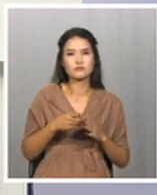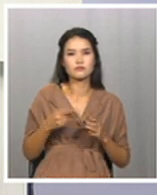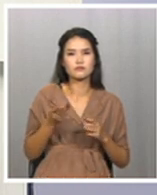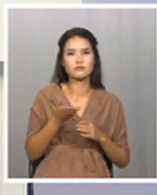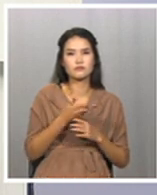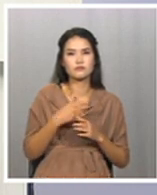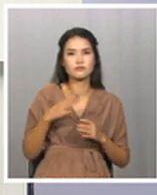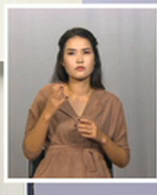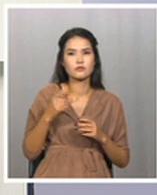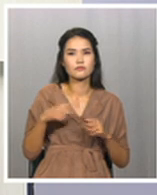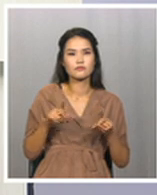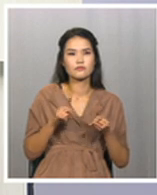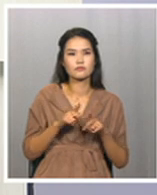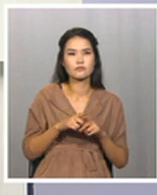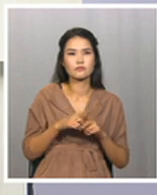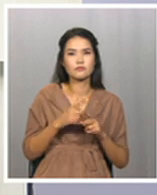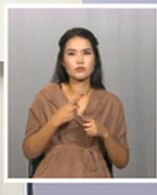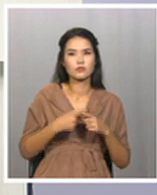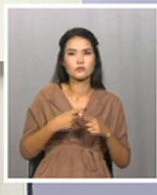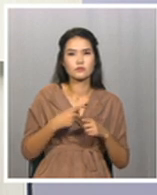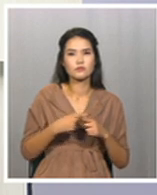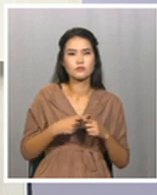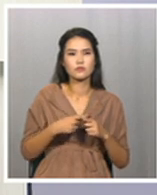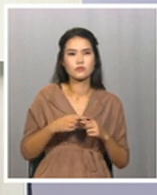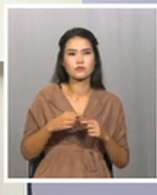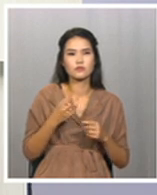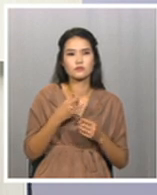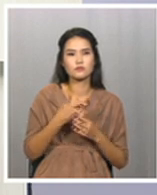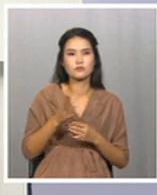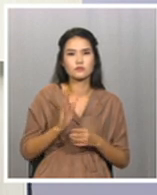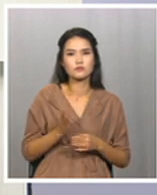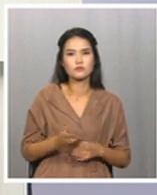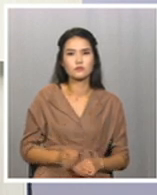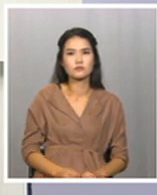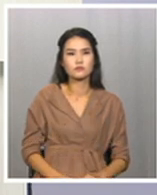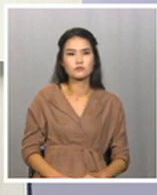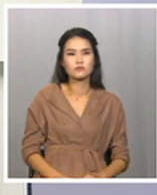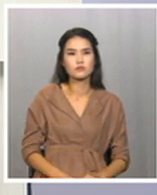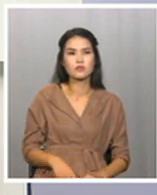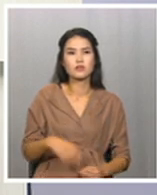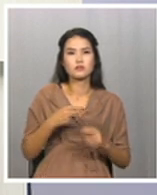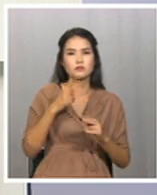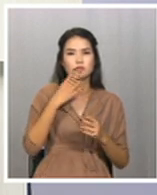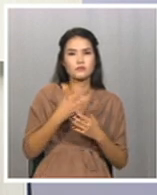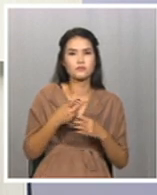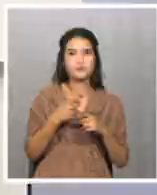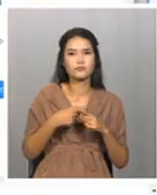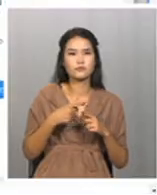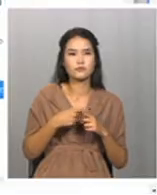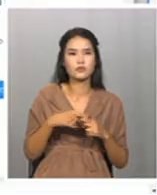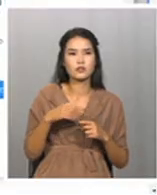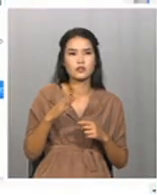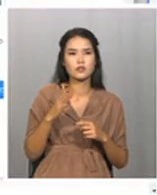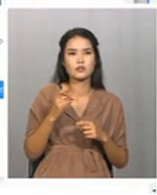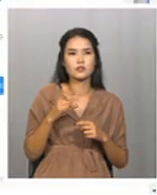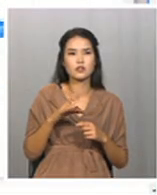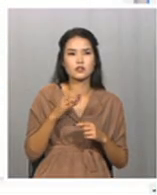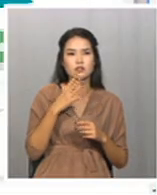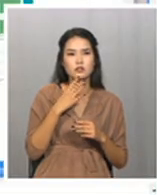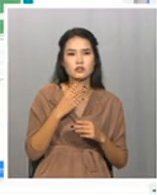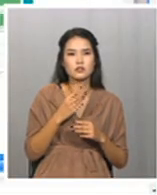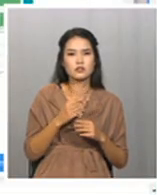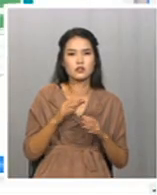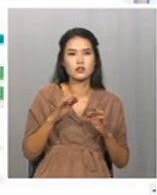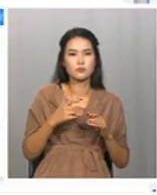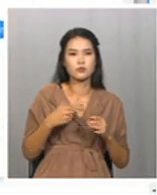сайтымызға қажетті қосымшаларды да кірістіруге болады. Яғни дайын қосымшалар бар. Ол сайттың